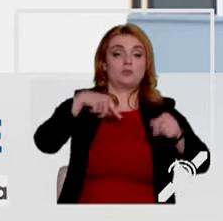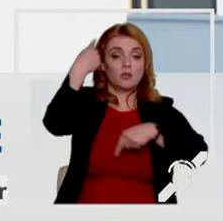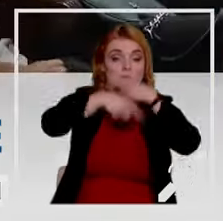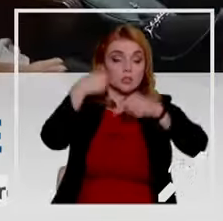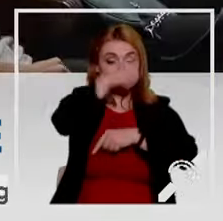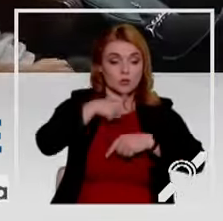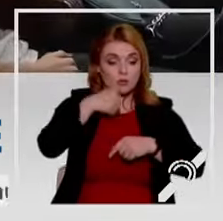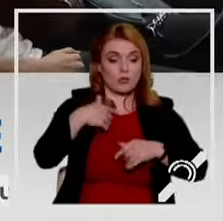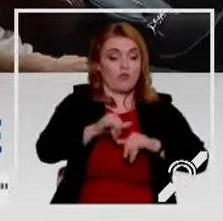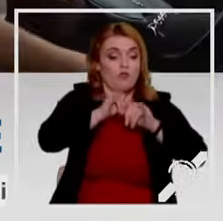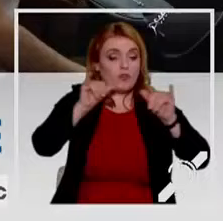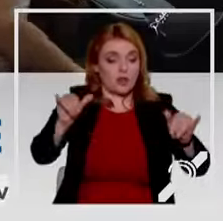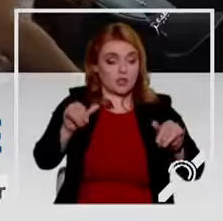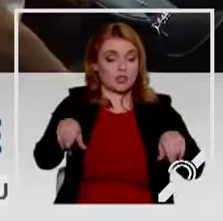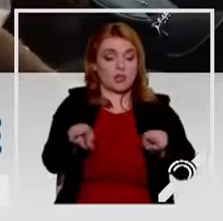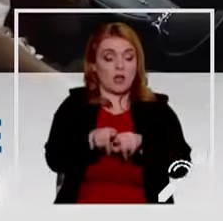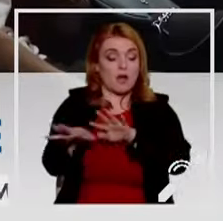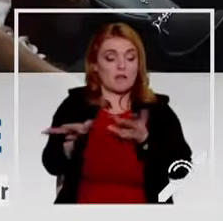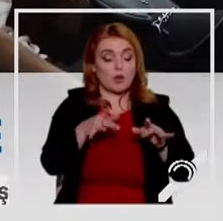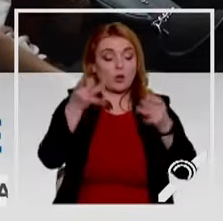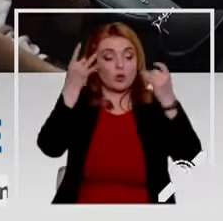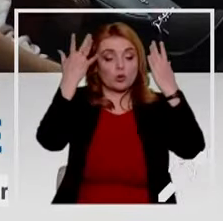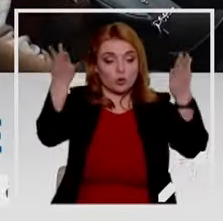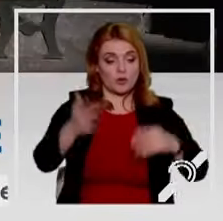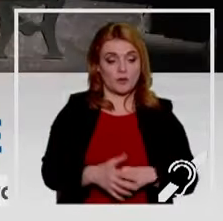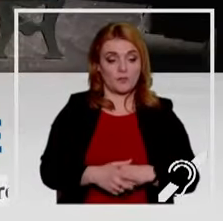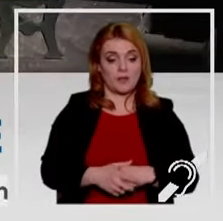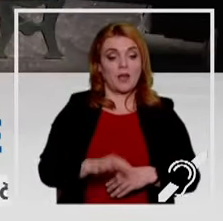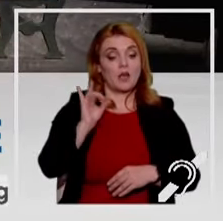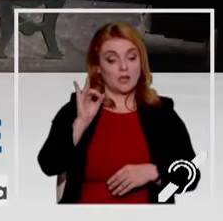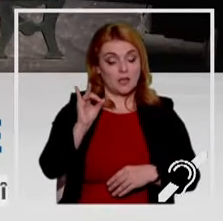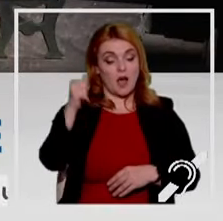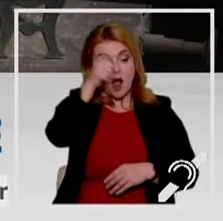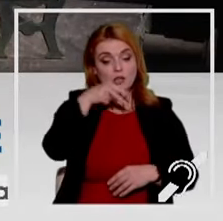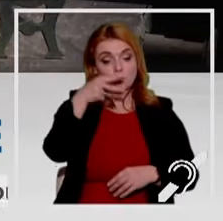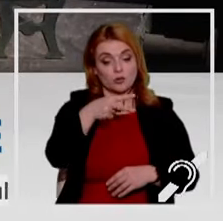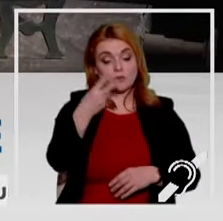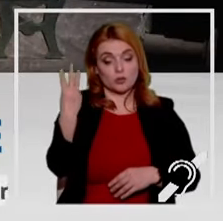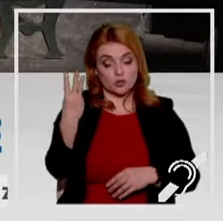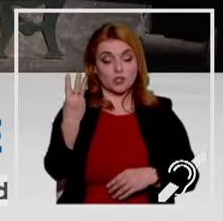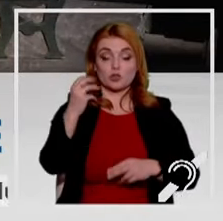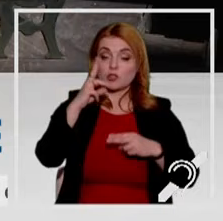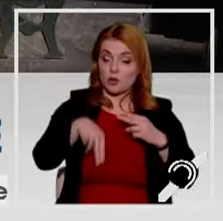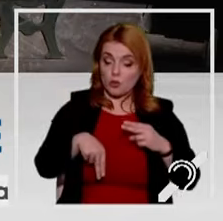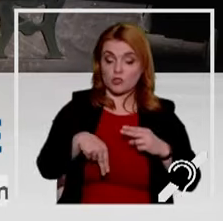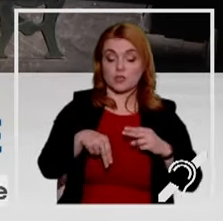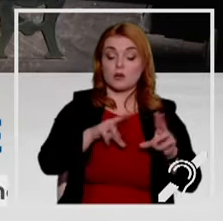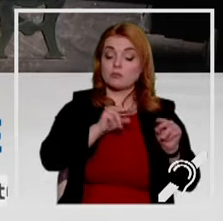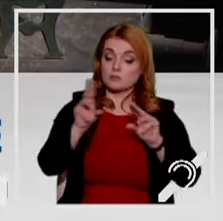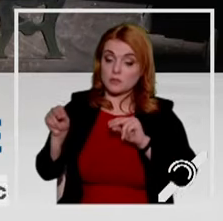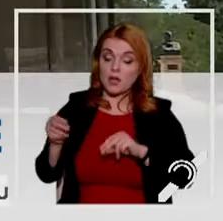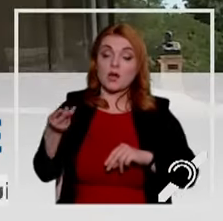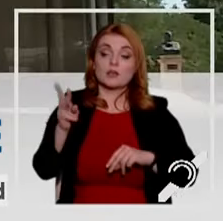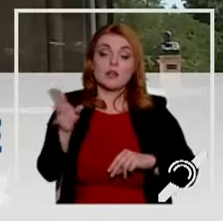se suprapună. Anul 2023 s-a încheiat și cu majorări salariale de 25% pentru artiștii din